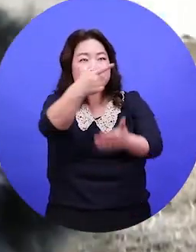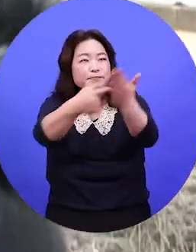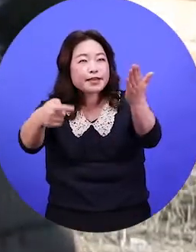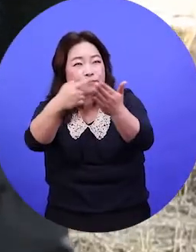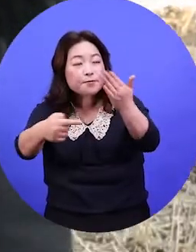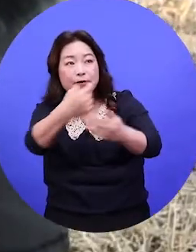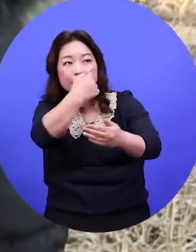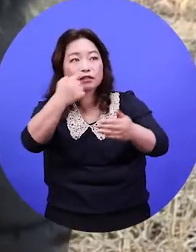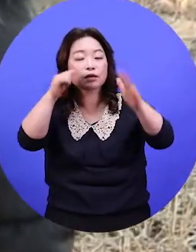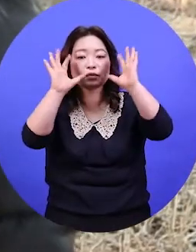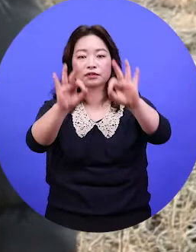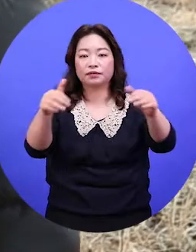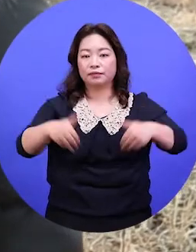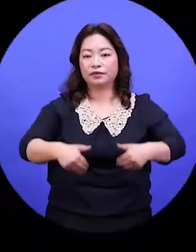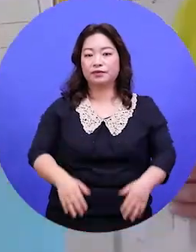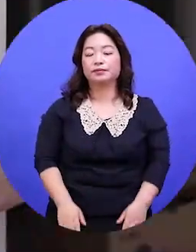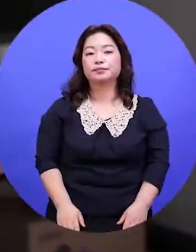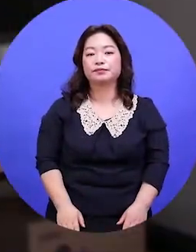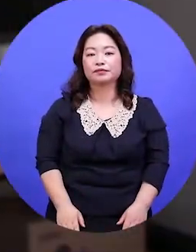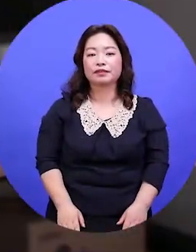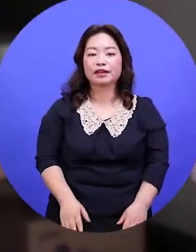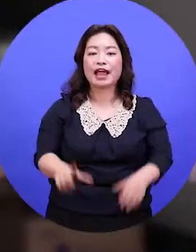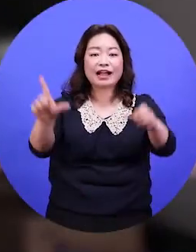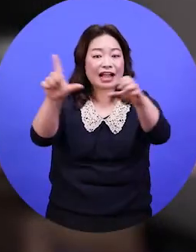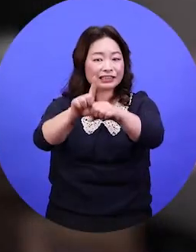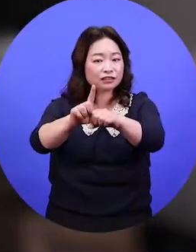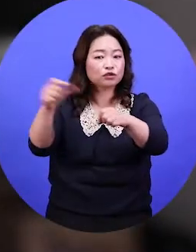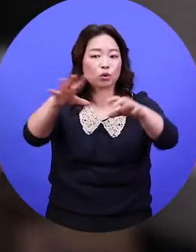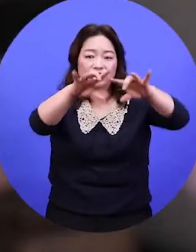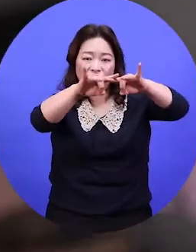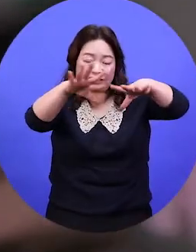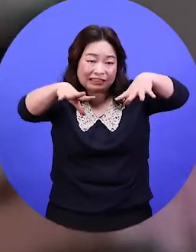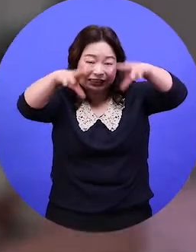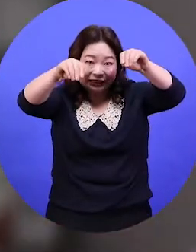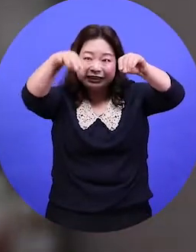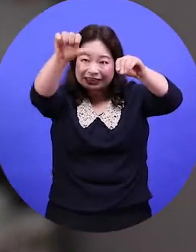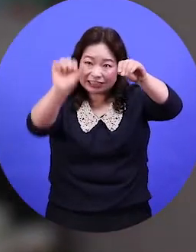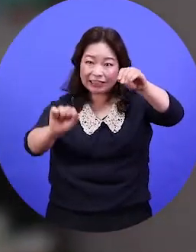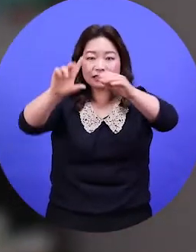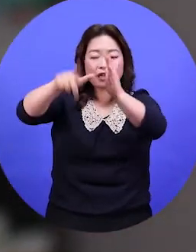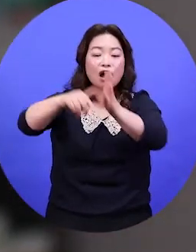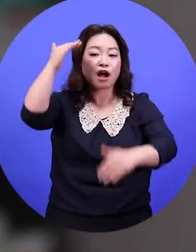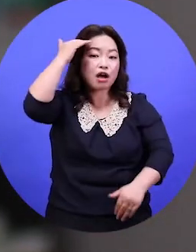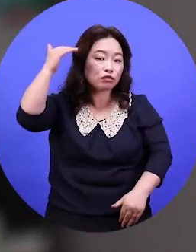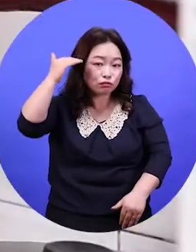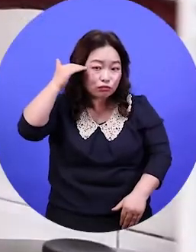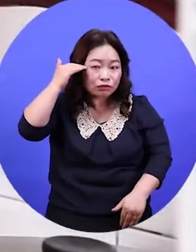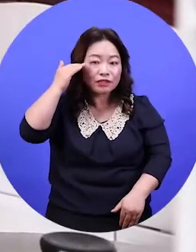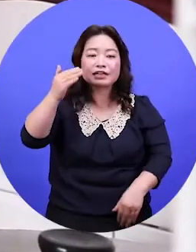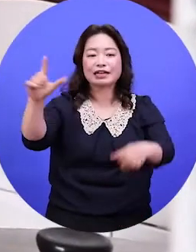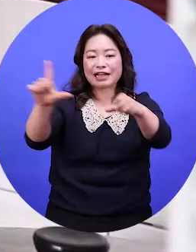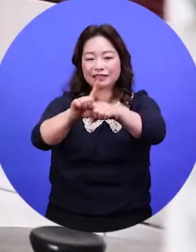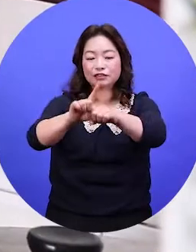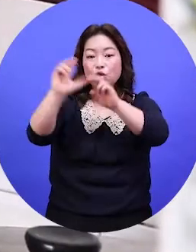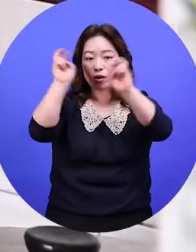여부를 확인합니다. 가스, 전기가 차단되었을 때는